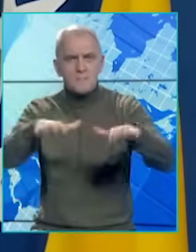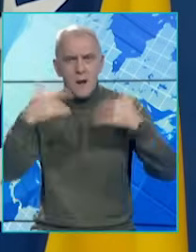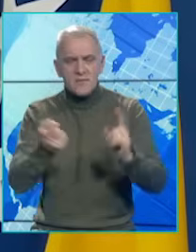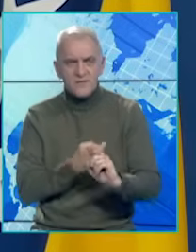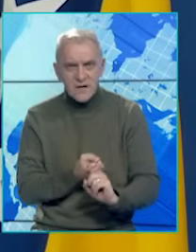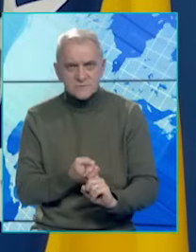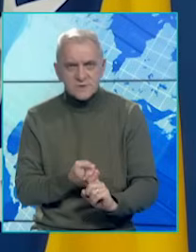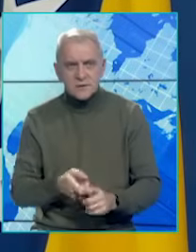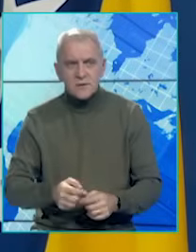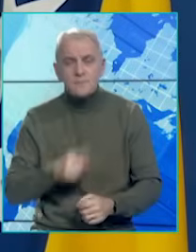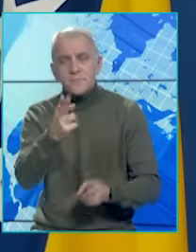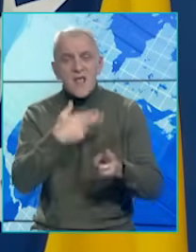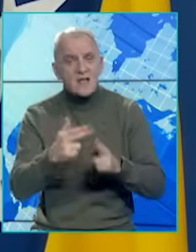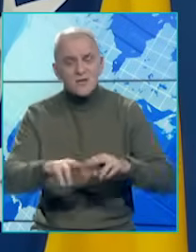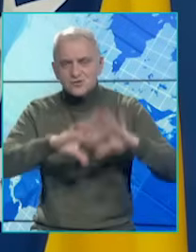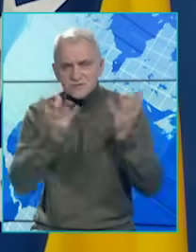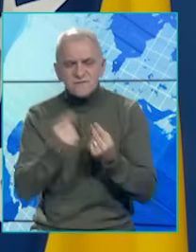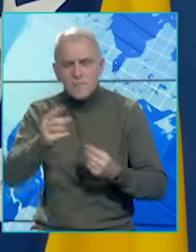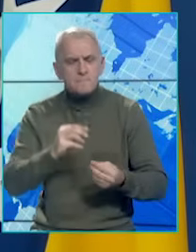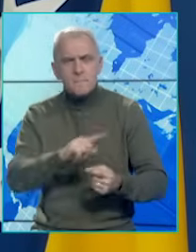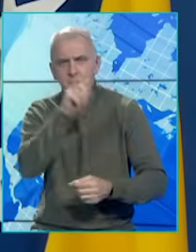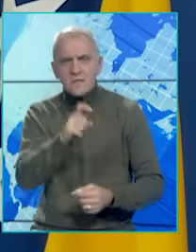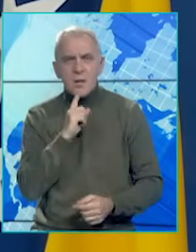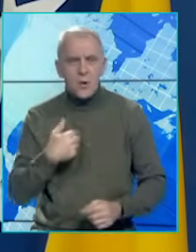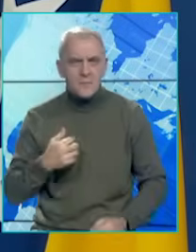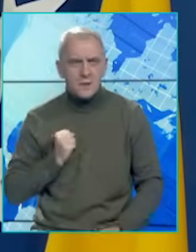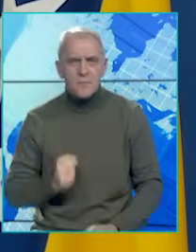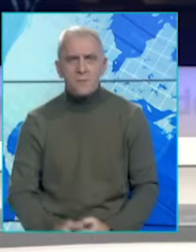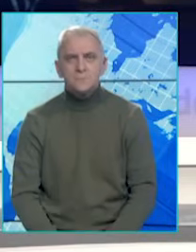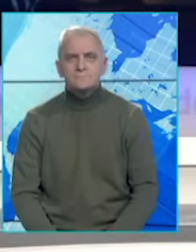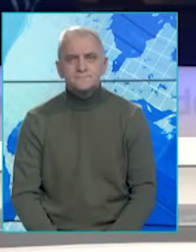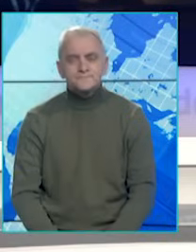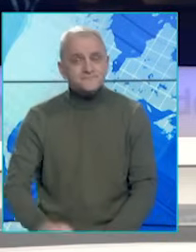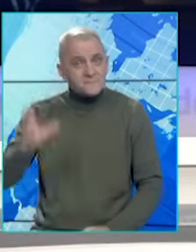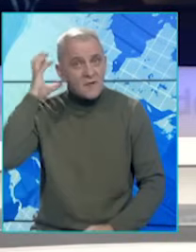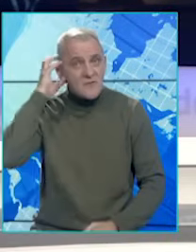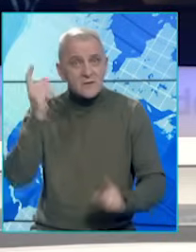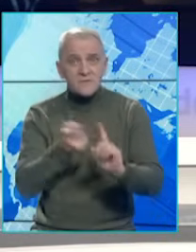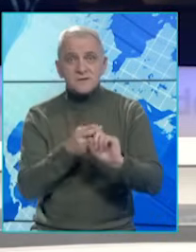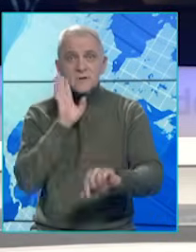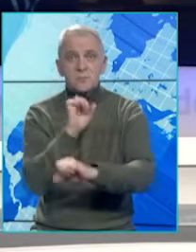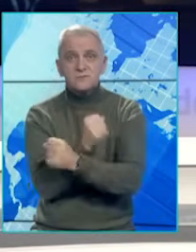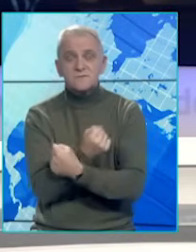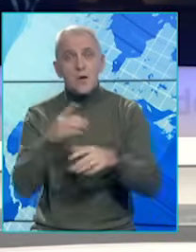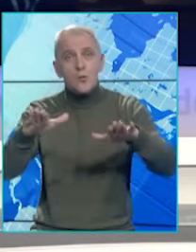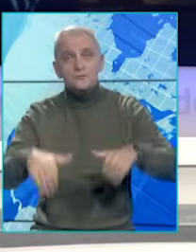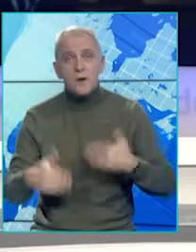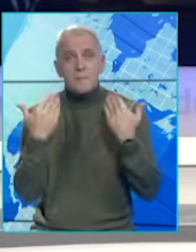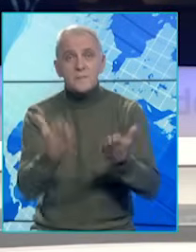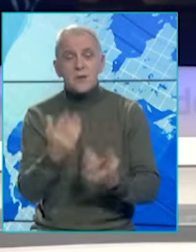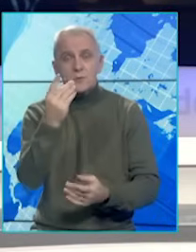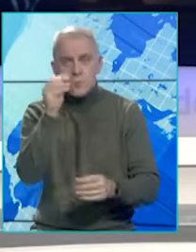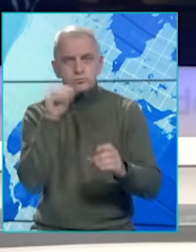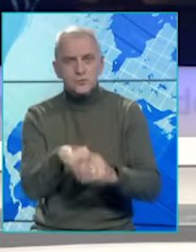i riješiti sva ova sporna pitanja koja smo imali trenutno. Vlada Federacije Bosne i Hercegovine je